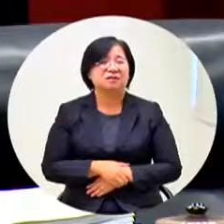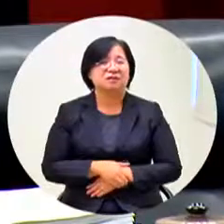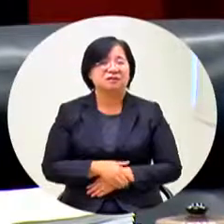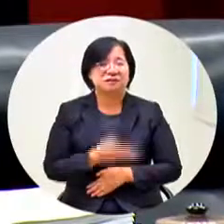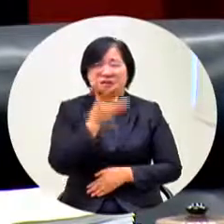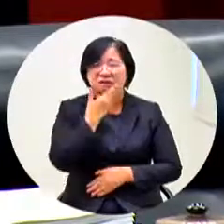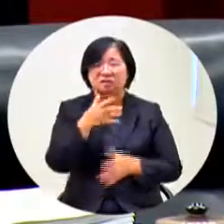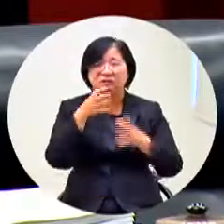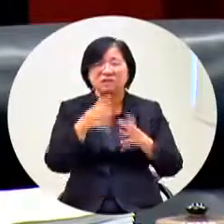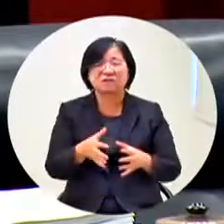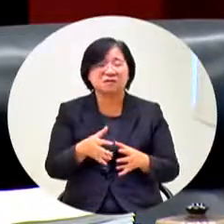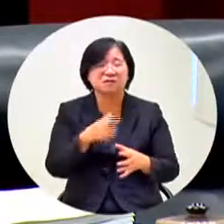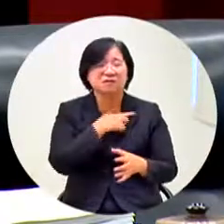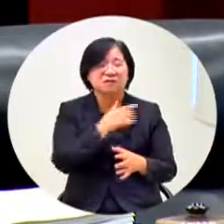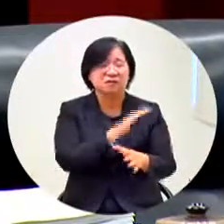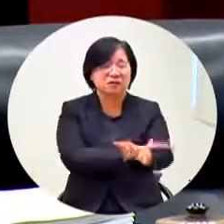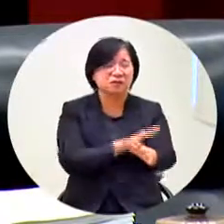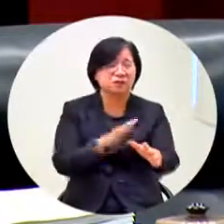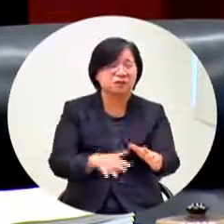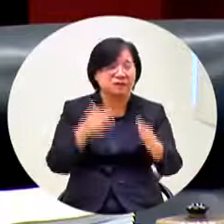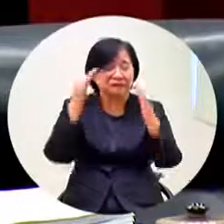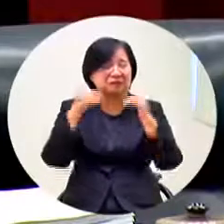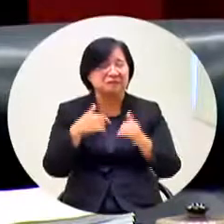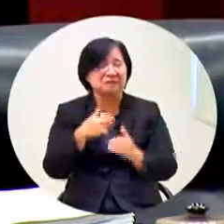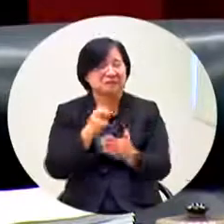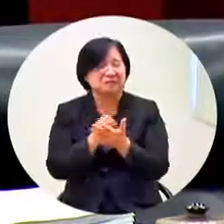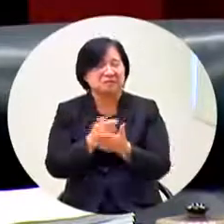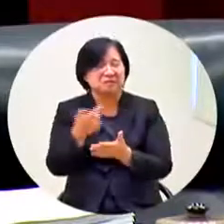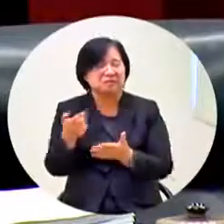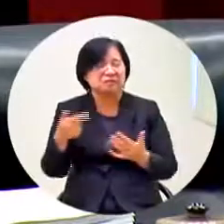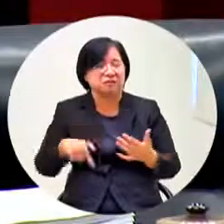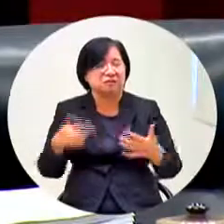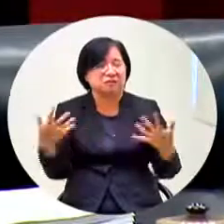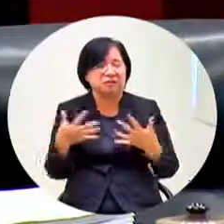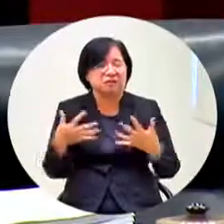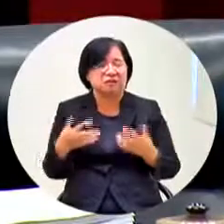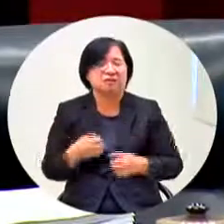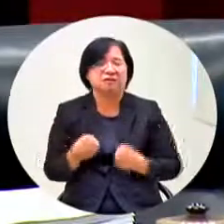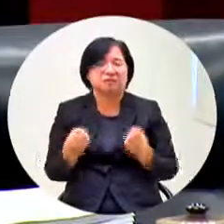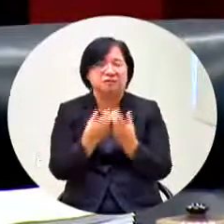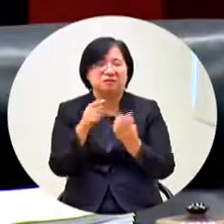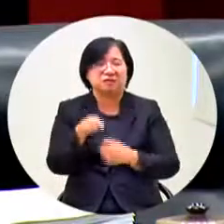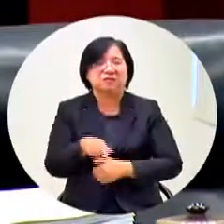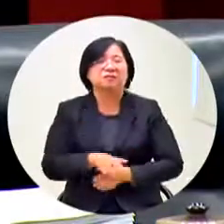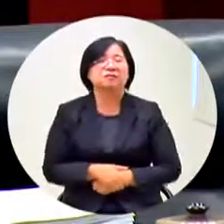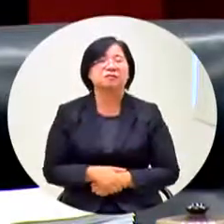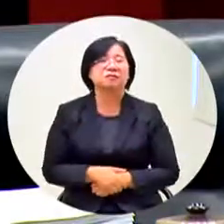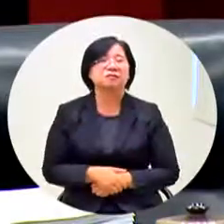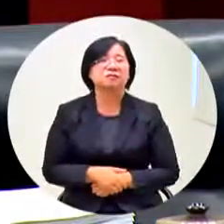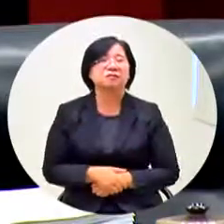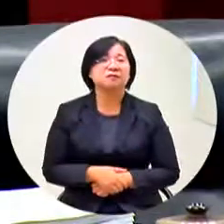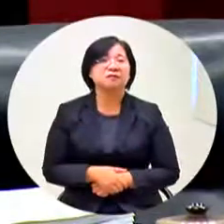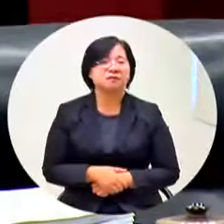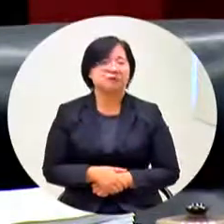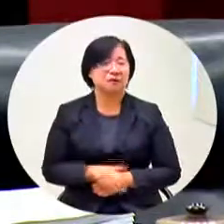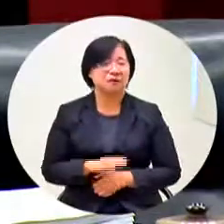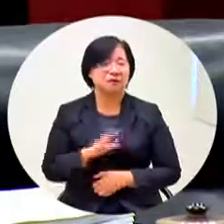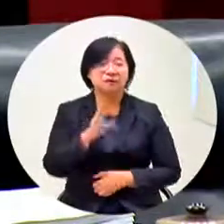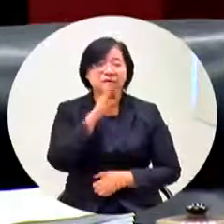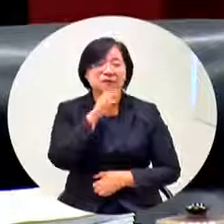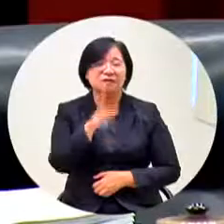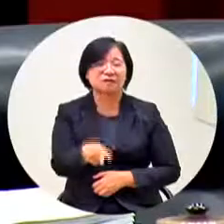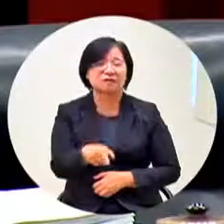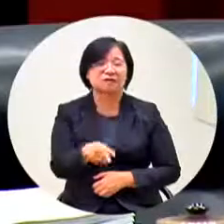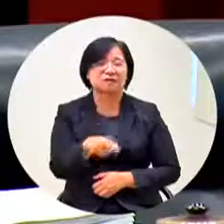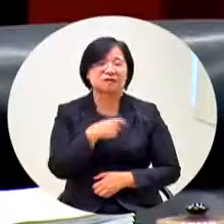高雄，在我们左营南子都很严重，都会有这样的问题，就是一起疏泄哎，但是一起